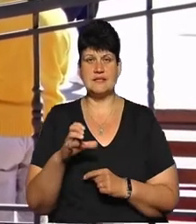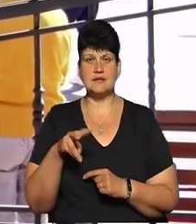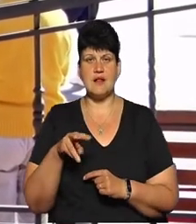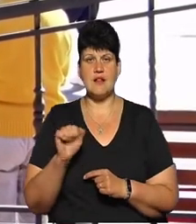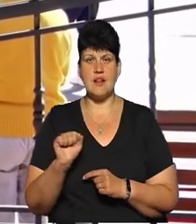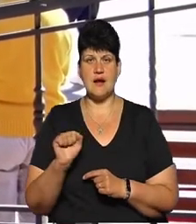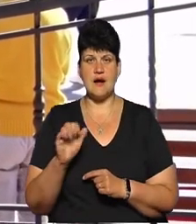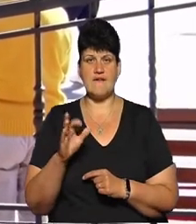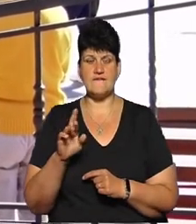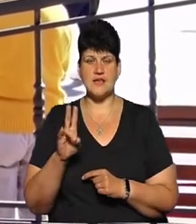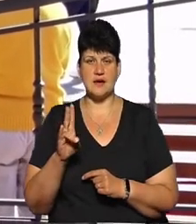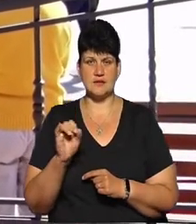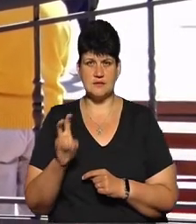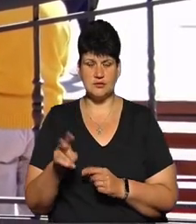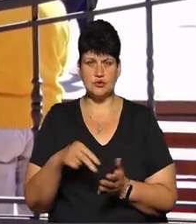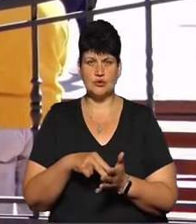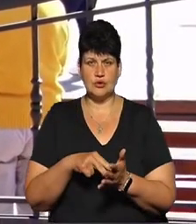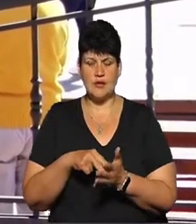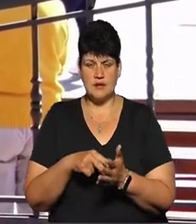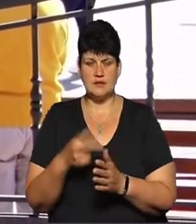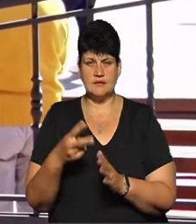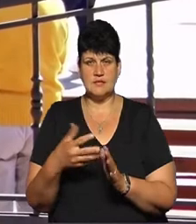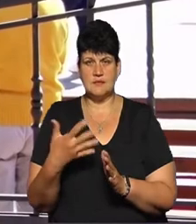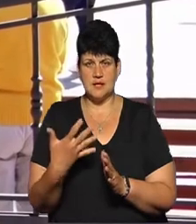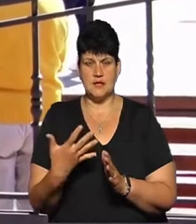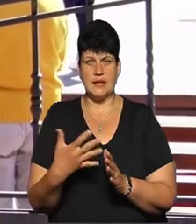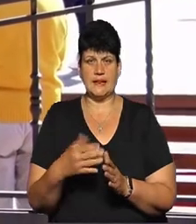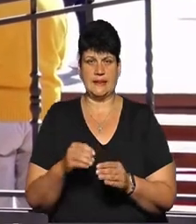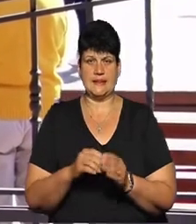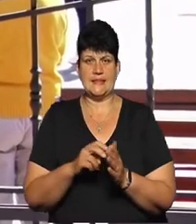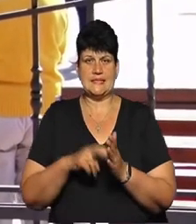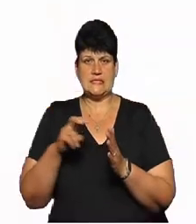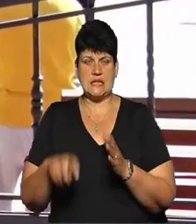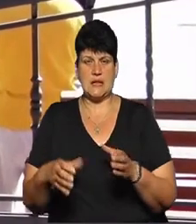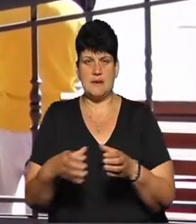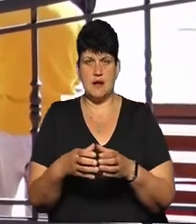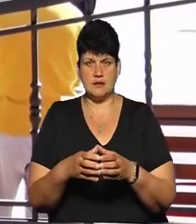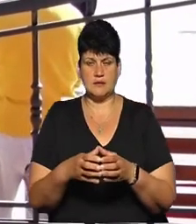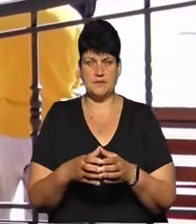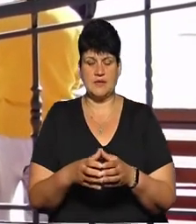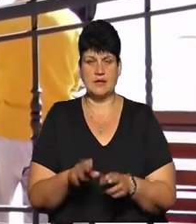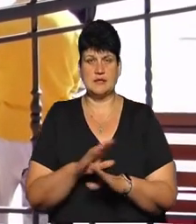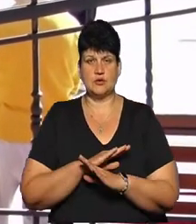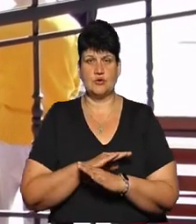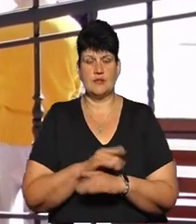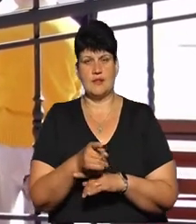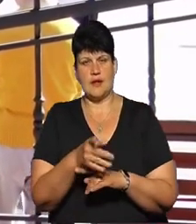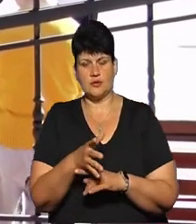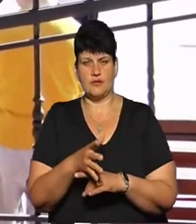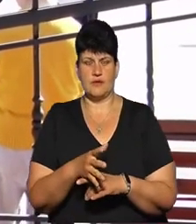Пліч-опліч стояли з 25-ї десантної бригади. Загинув під час танкового обстрілу, прикривши побратима.